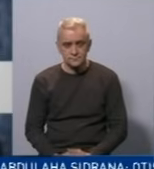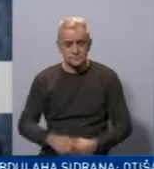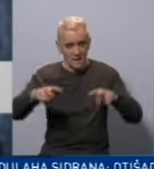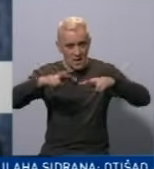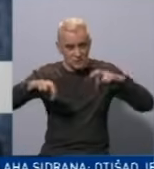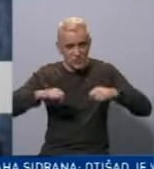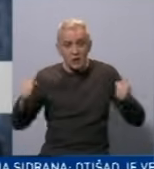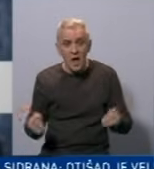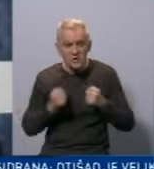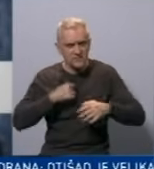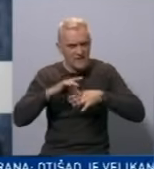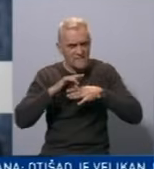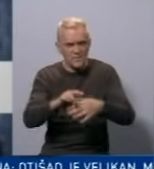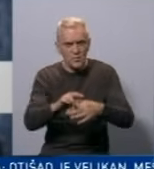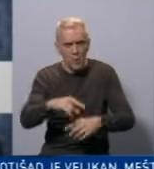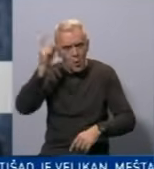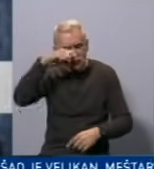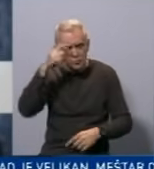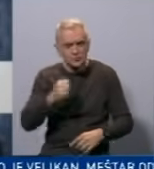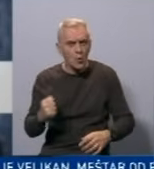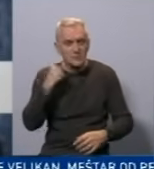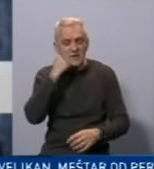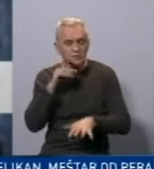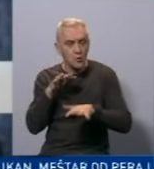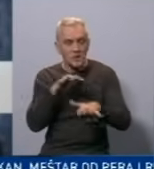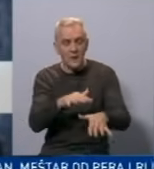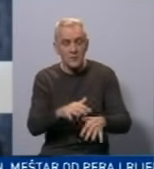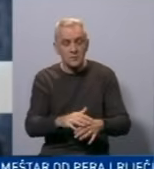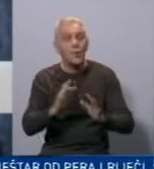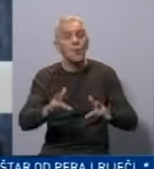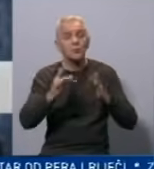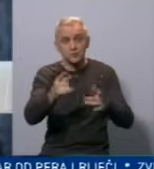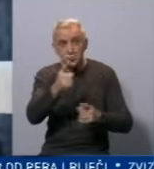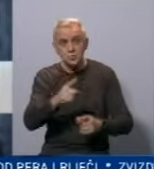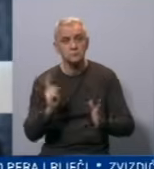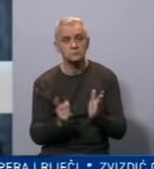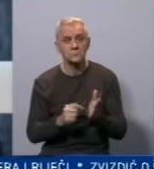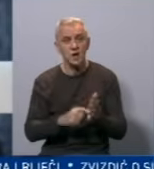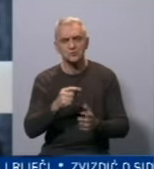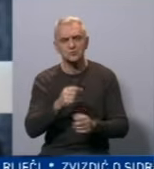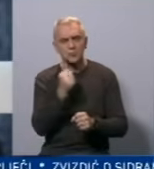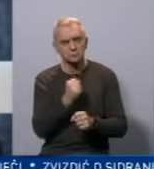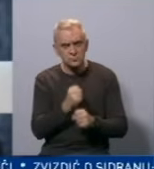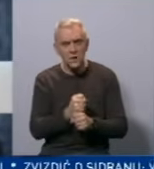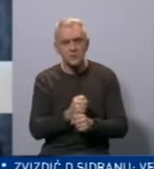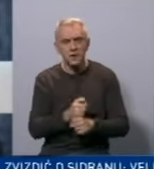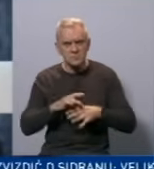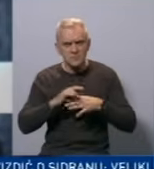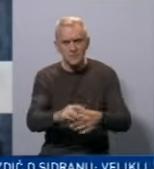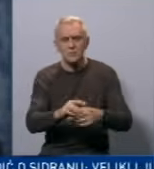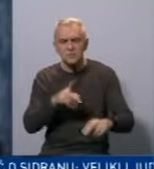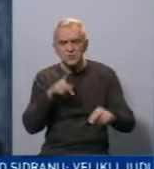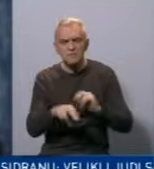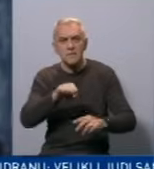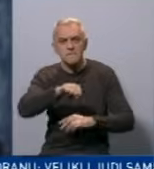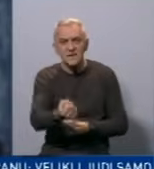Istražne akcije se provode nad osumnjičenima u terorističkom napadu. Uskoro će istražitelji poduzeti korake da provedu preventivne mjere